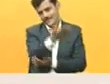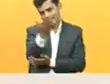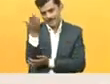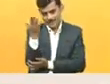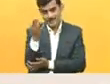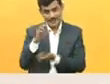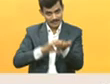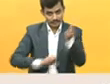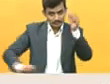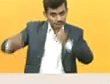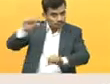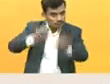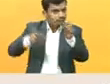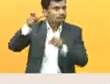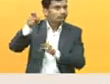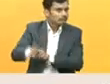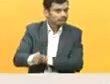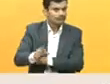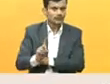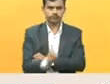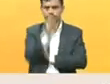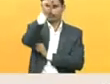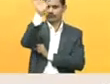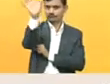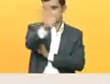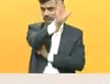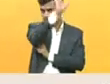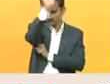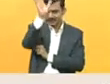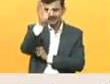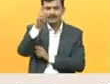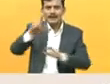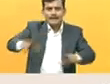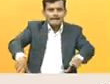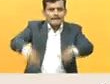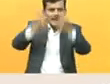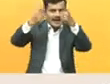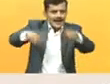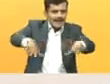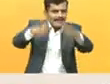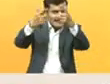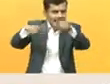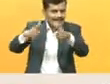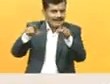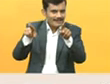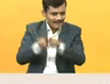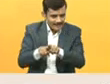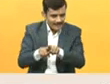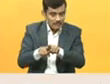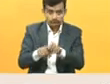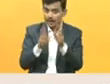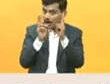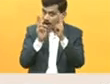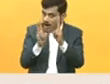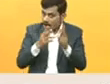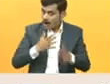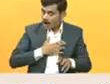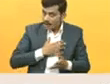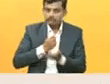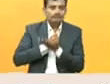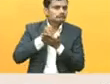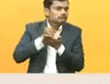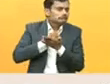हमारे वैज्ञानिक अंतरिक्ष में पौधे उगाने और उन्हें जीवित रखने के प्रयास